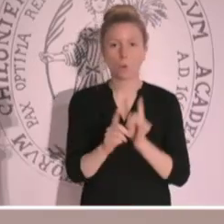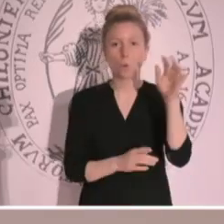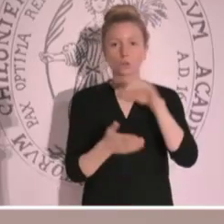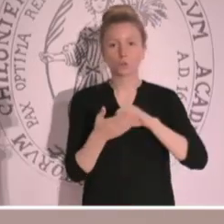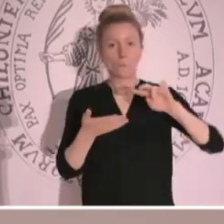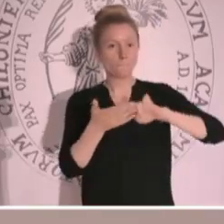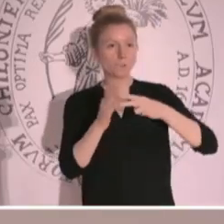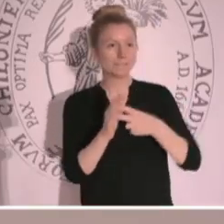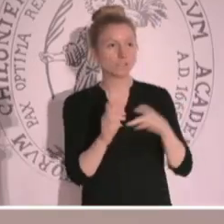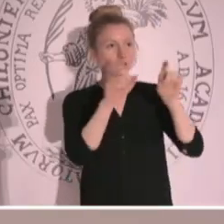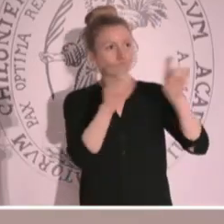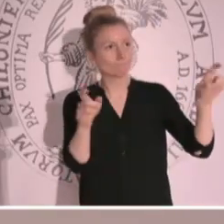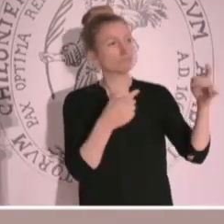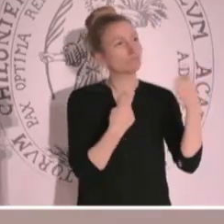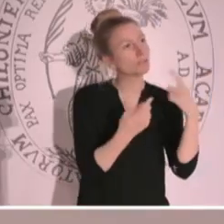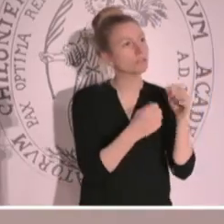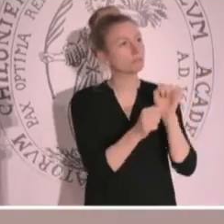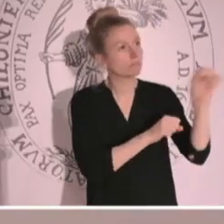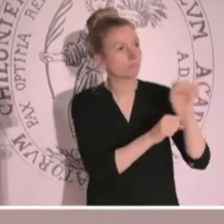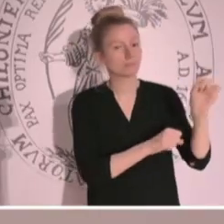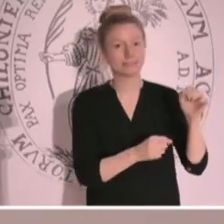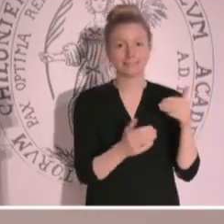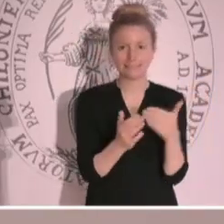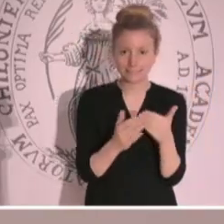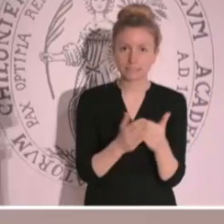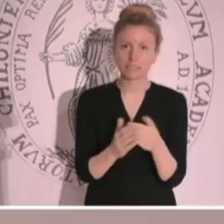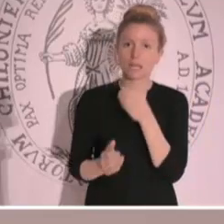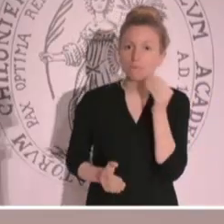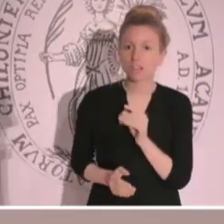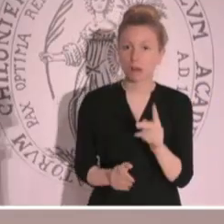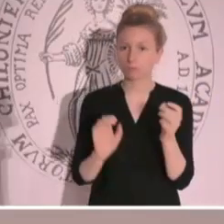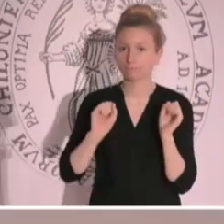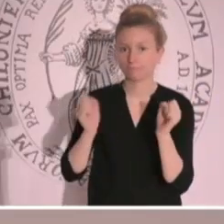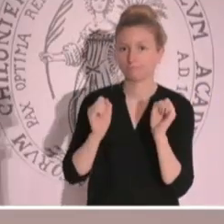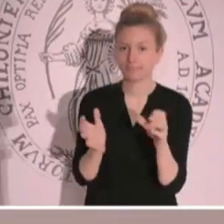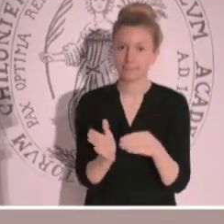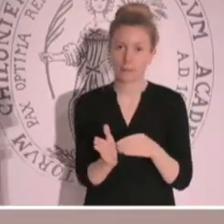euch. Seid nicht der Donner, sondern seid der Blitz, der einschlägt und das Leben